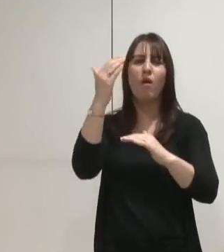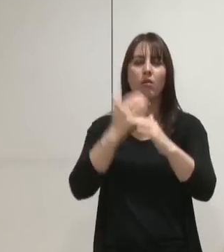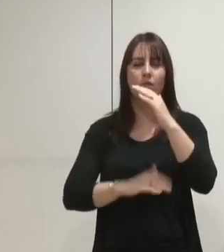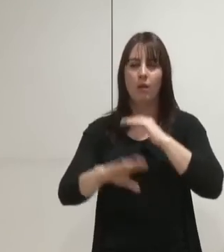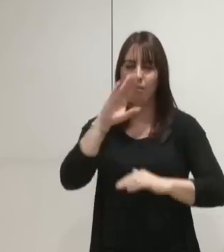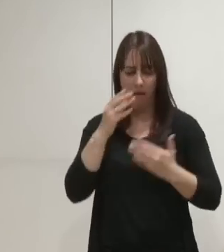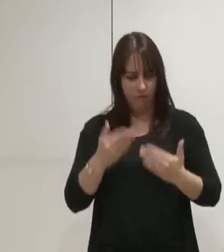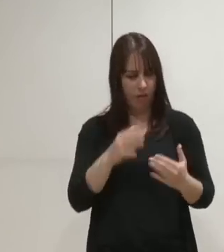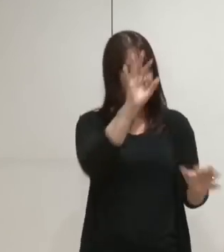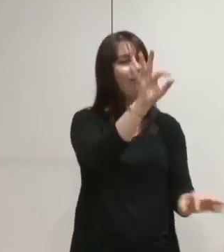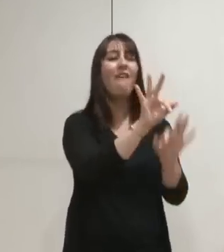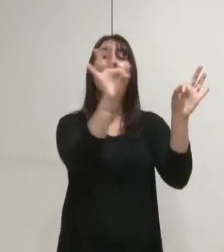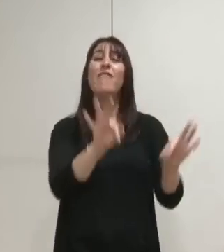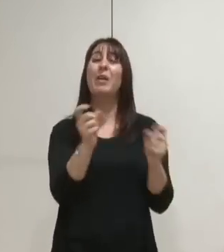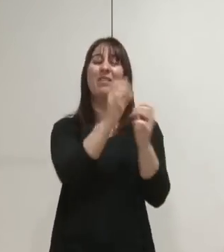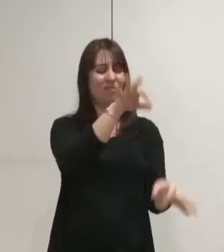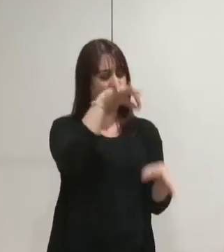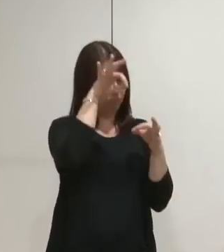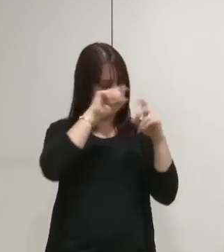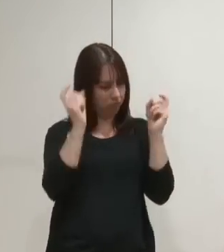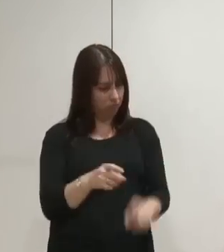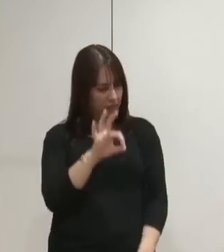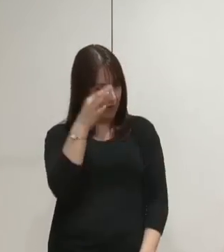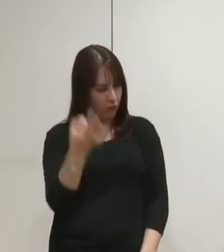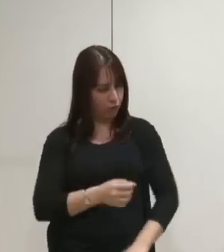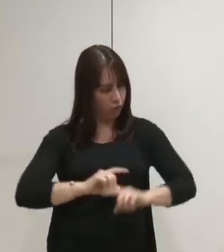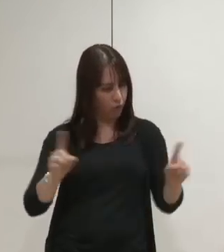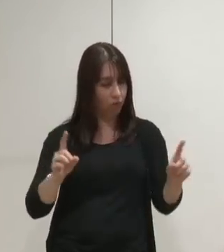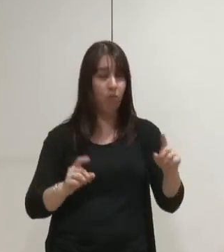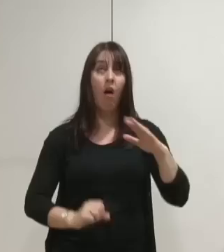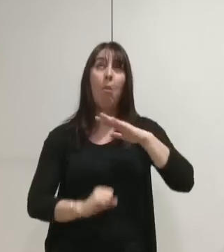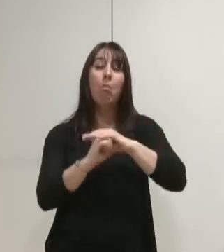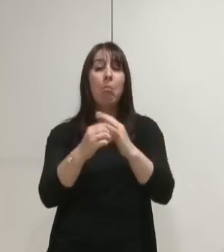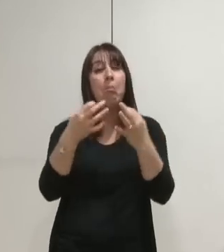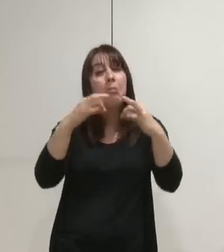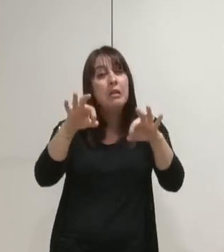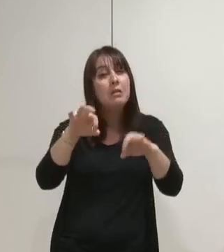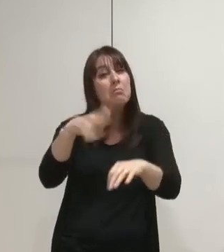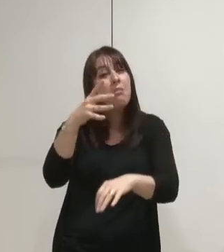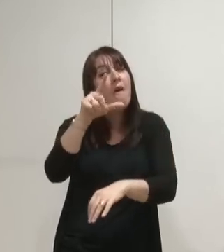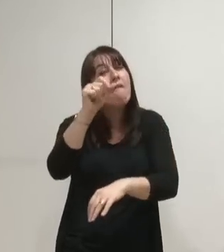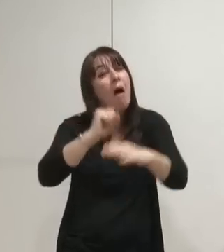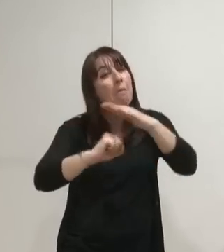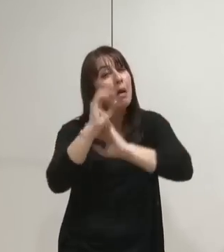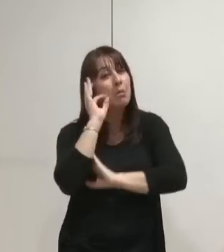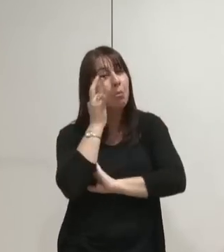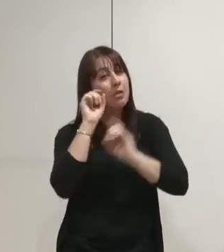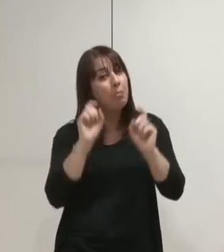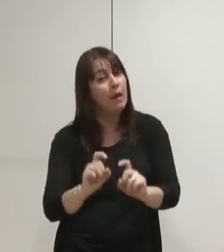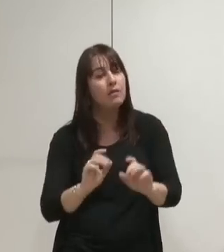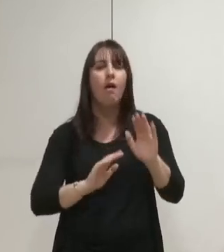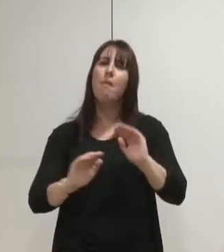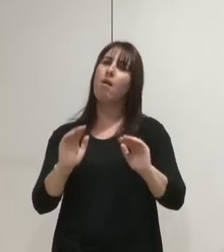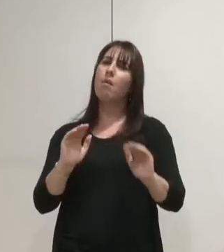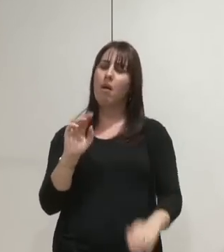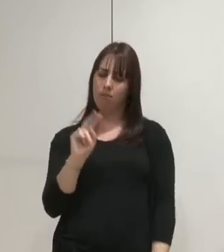moment mes notes d'électricité n'ont pas baissé de 50 % au grand maximum 10 ou 15 ou 20 et j'ai tendance à penser que